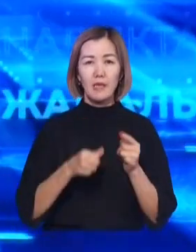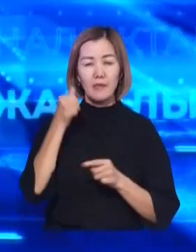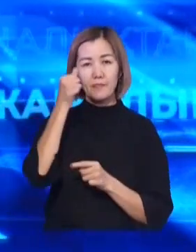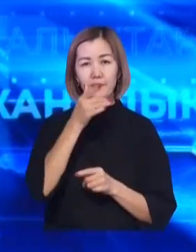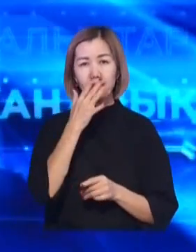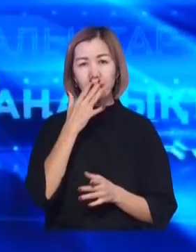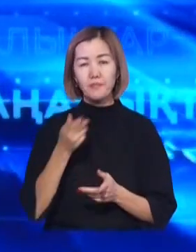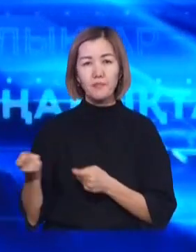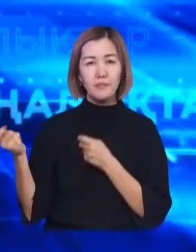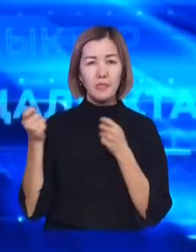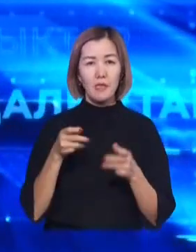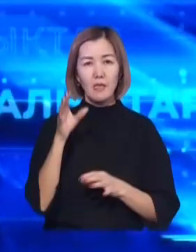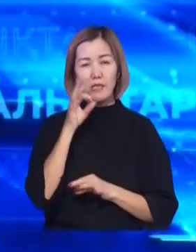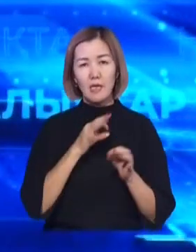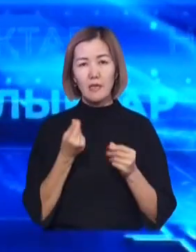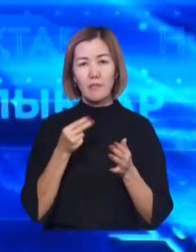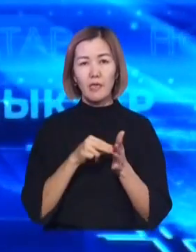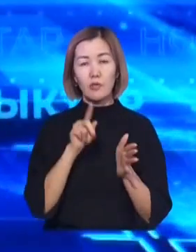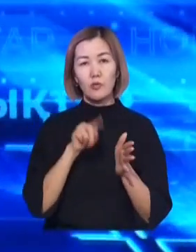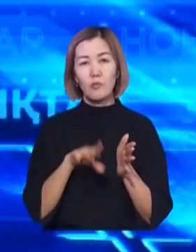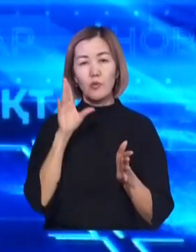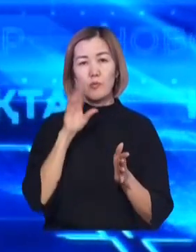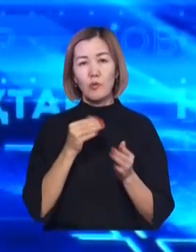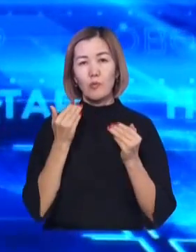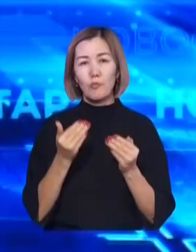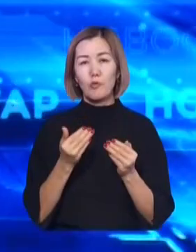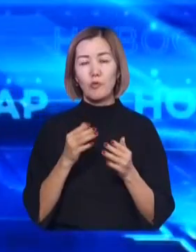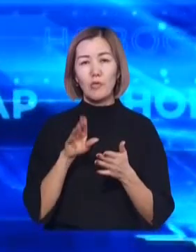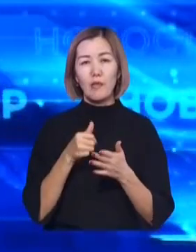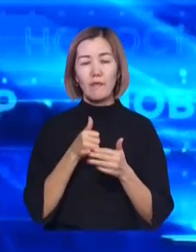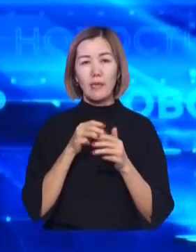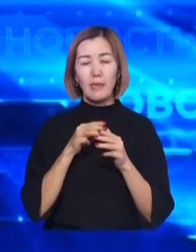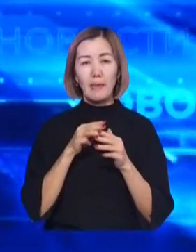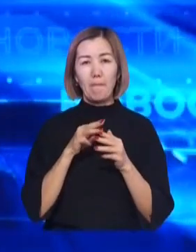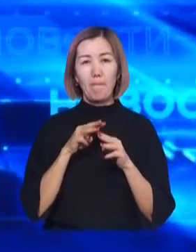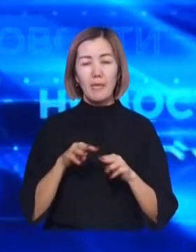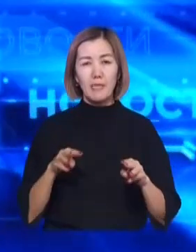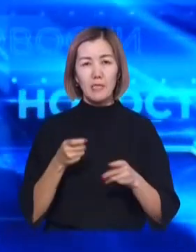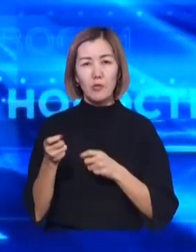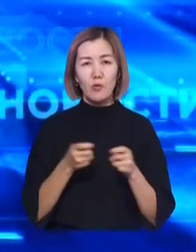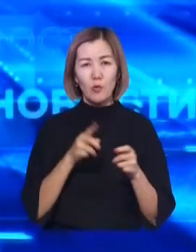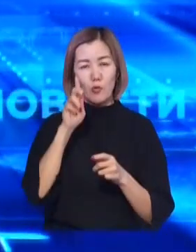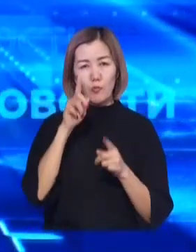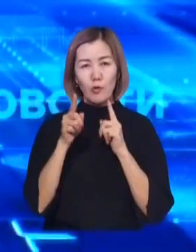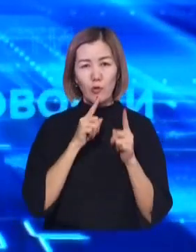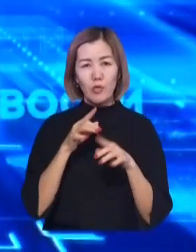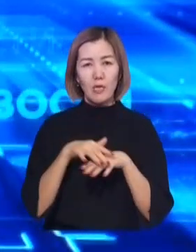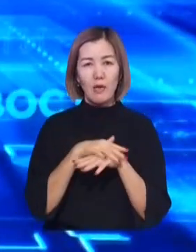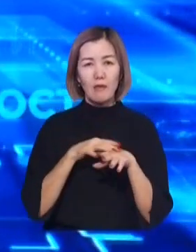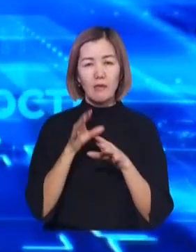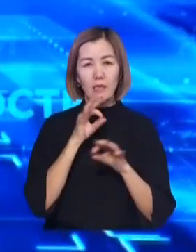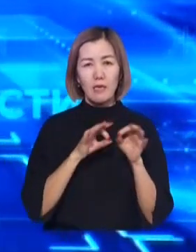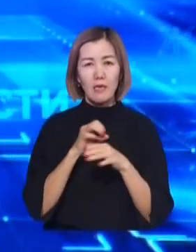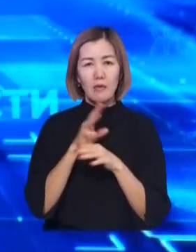Келер жылы шетелден келетін дәрілердің бағасы төмендеуі мүмкін. Бүгін премьер-министрдің төрағалығымен өткен үкімет отырысында халықты